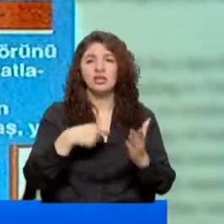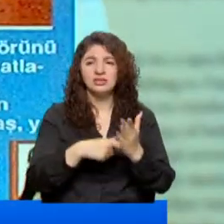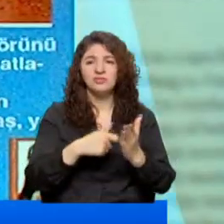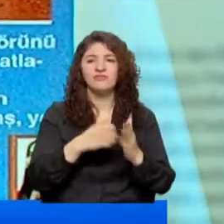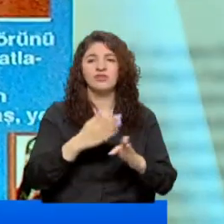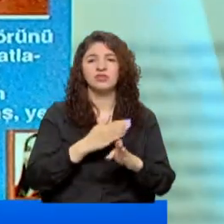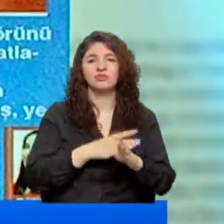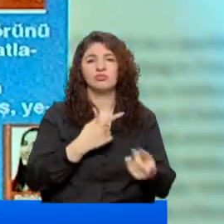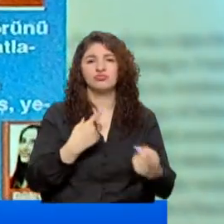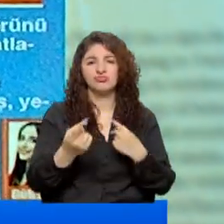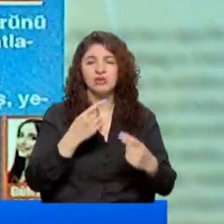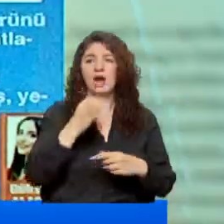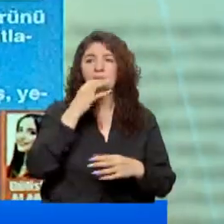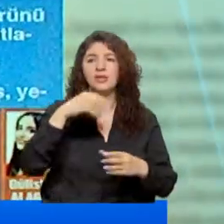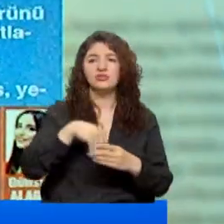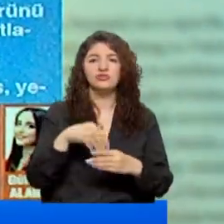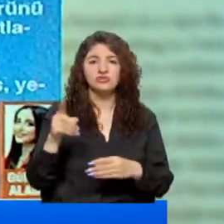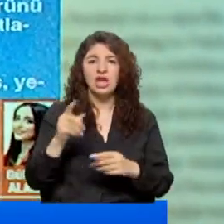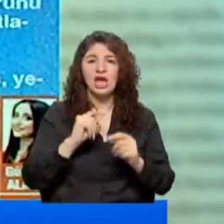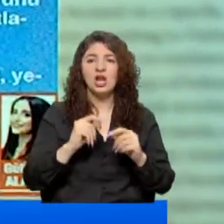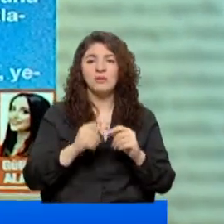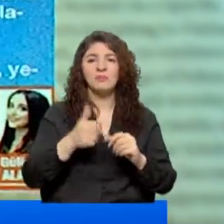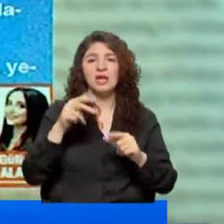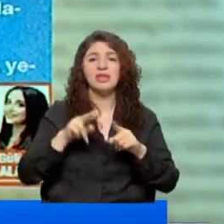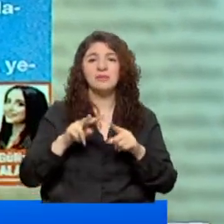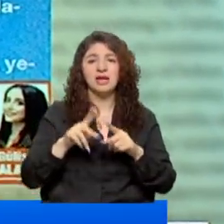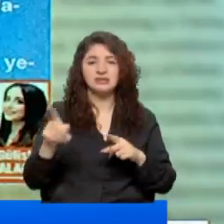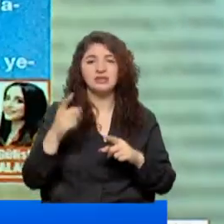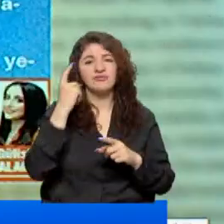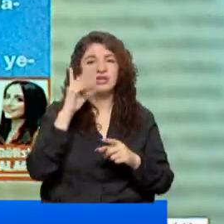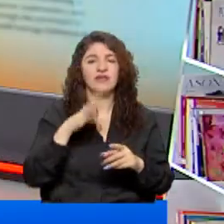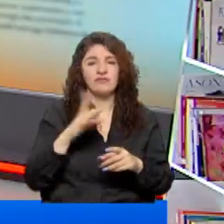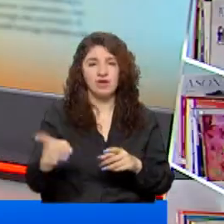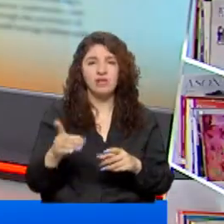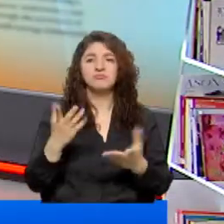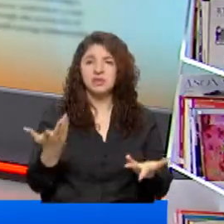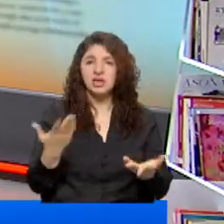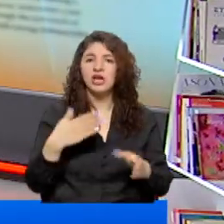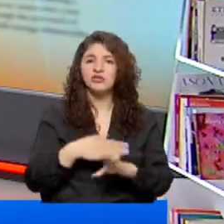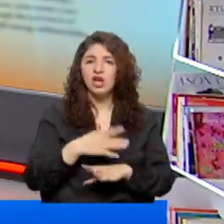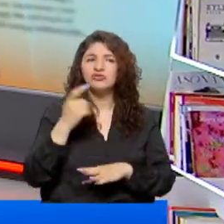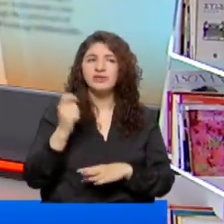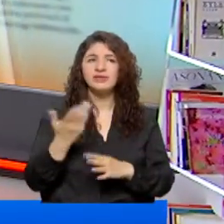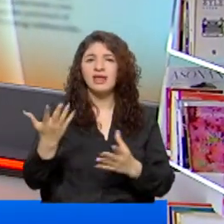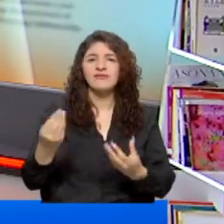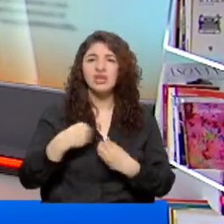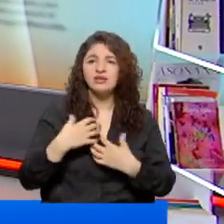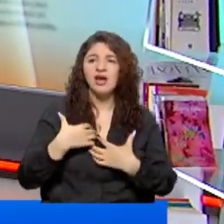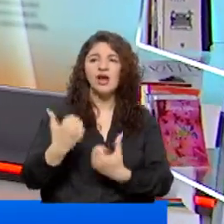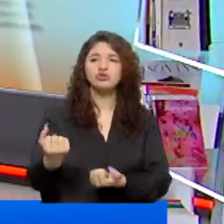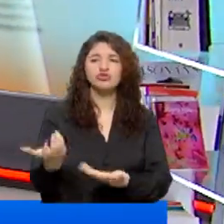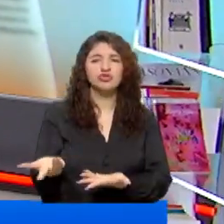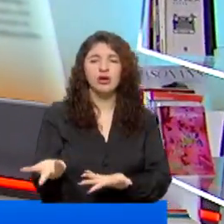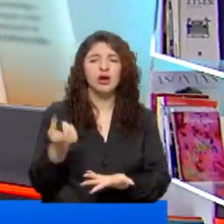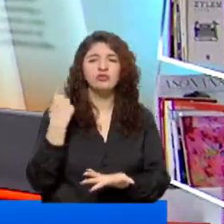ve vatandaşlarla konuşmuş haber içerisinde Ekonomi Bakanlığı öğretti Nebahat ile görüşleri var peki gerçekten de ne getirir ne götürür